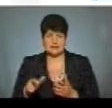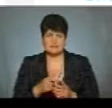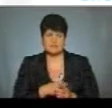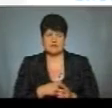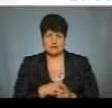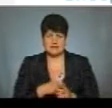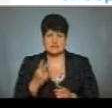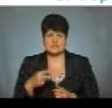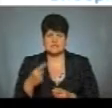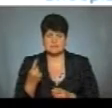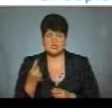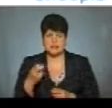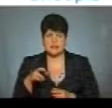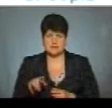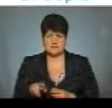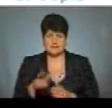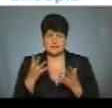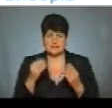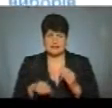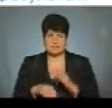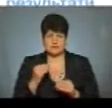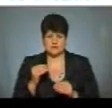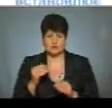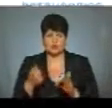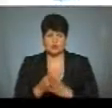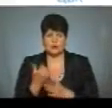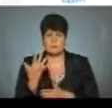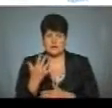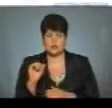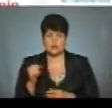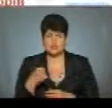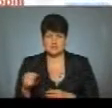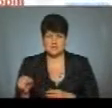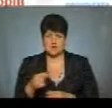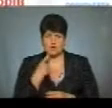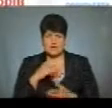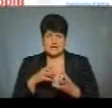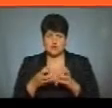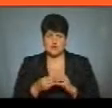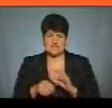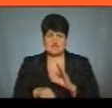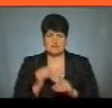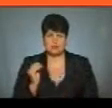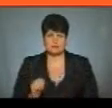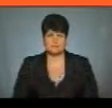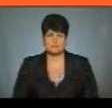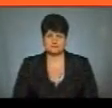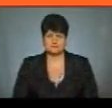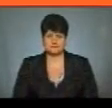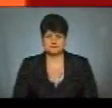депутати. 21 липня – день виборів. До 5 серпня ЦВК встановлює результати виборів.